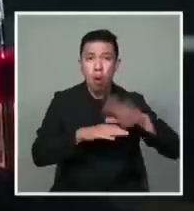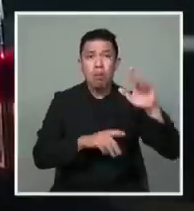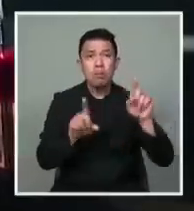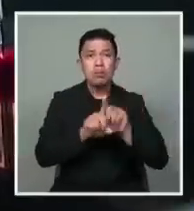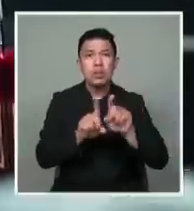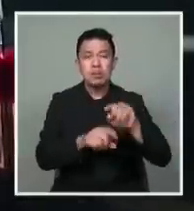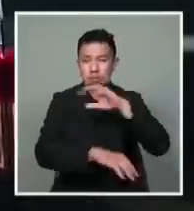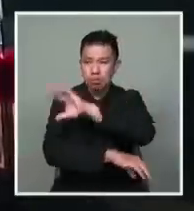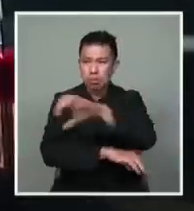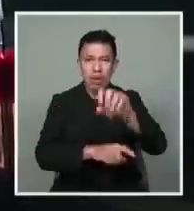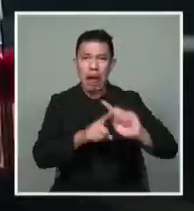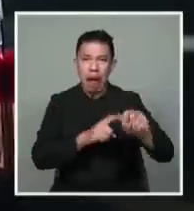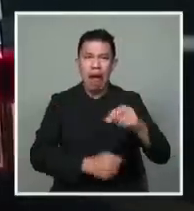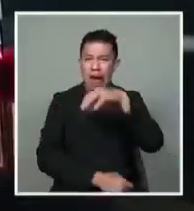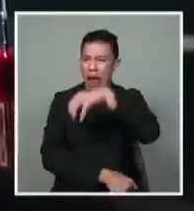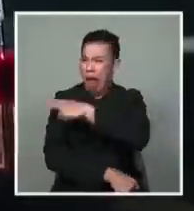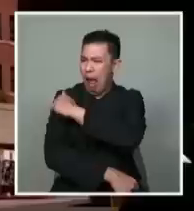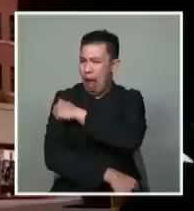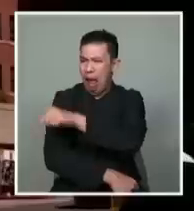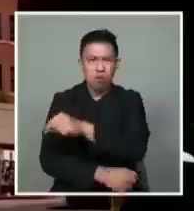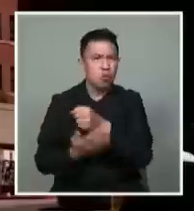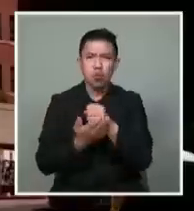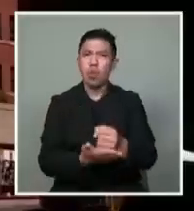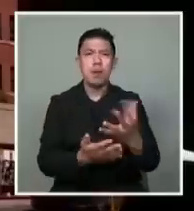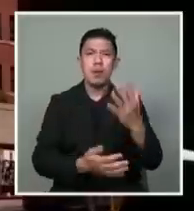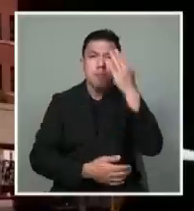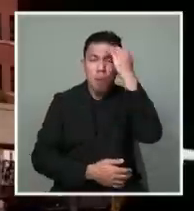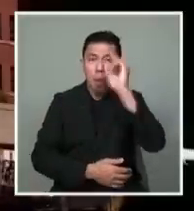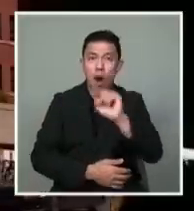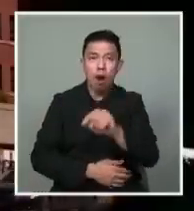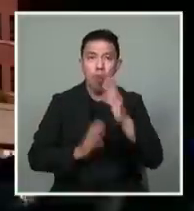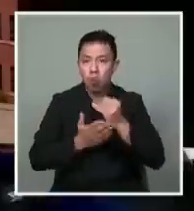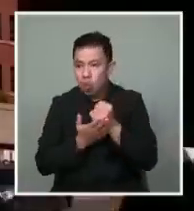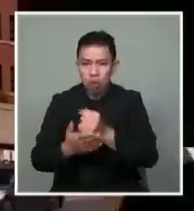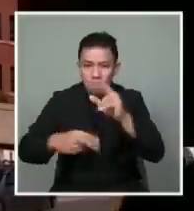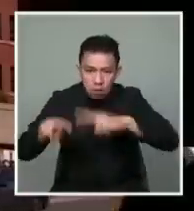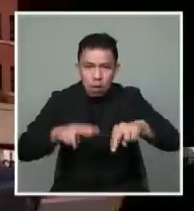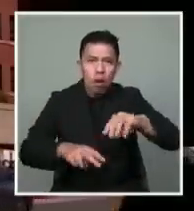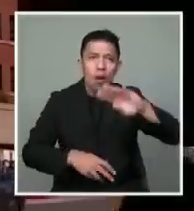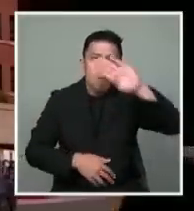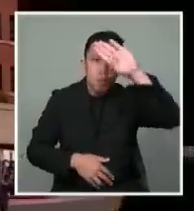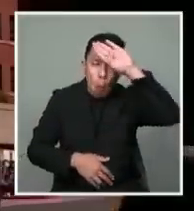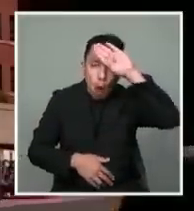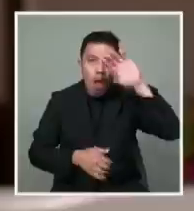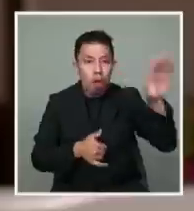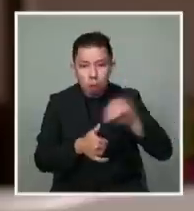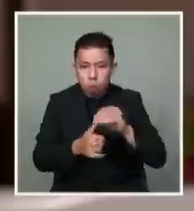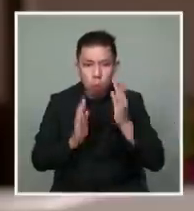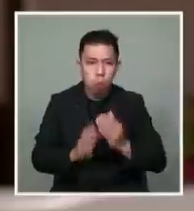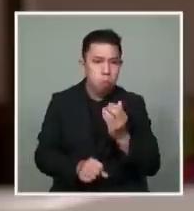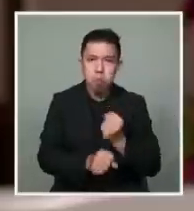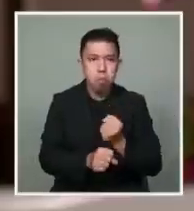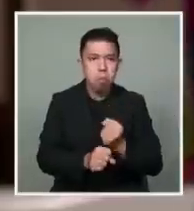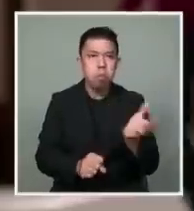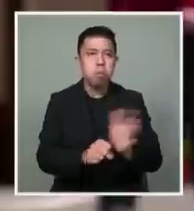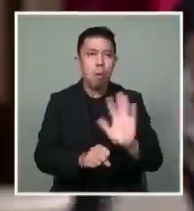นที่รัฐอื่นๆต่อให้มีโรงพยาบาลสนามมันก็ไม่ช่วยอะไรนะคะเพราะว่าคนที่จะมาช่วยดูแลช่วยรักษาไม่เพียงพอนั่นเองเพราะฉะนั้นเ